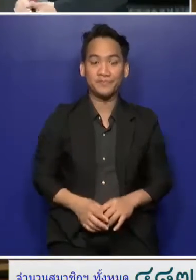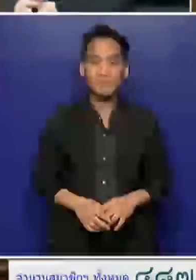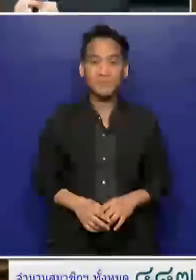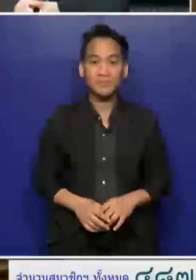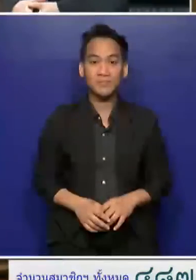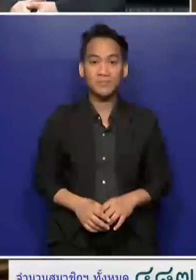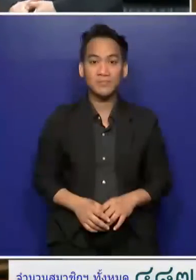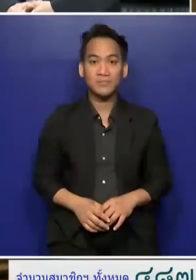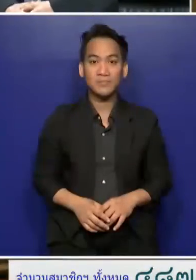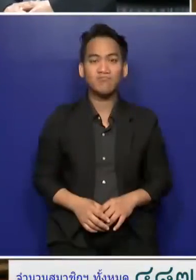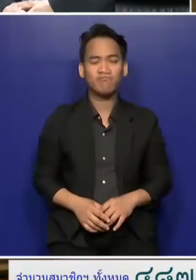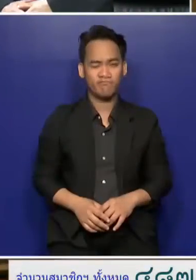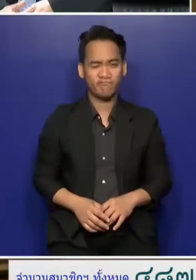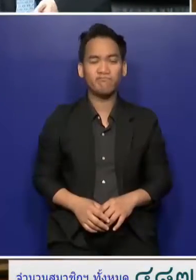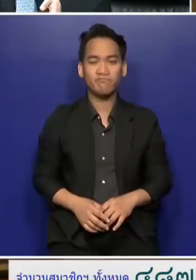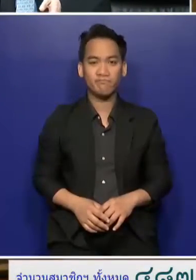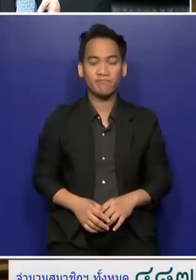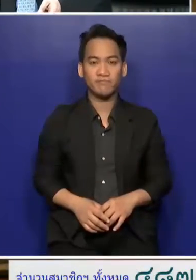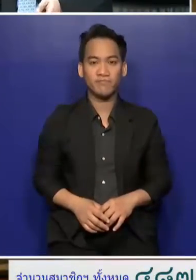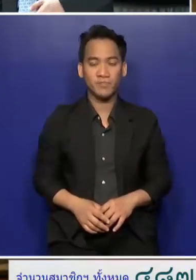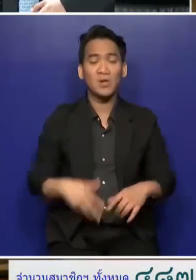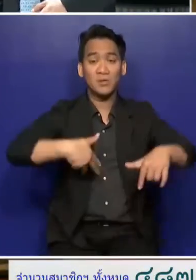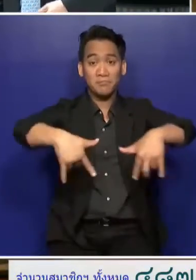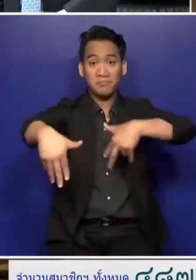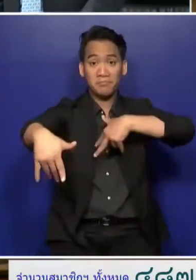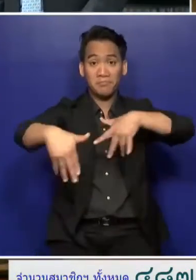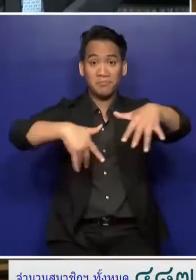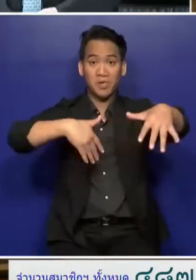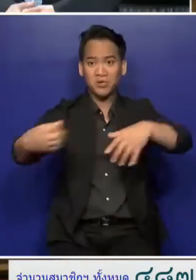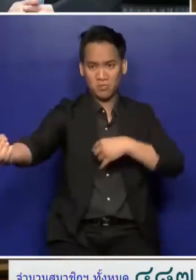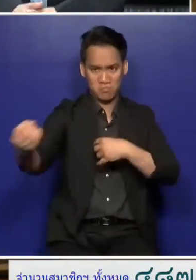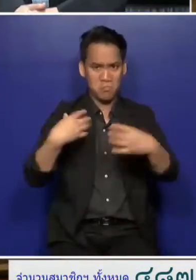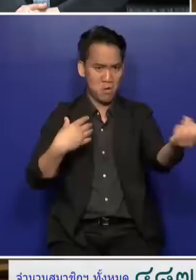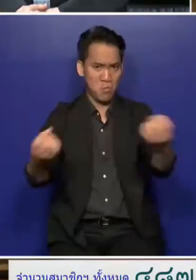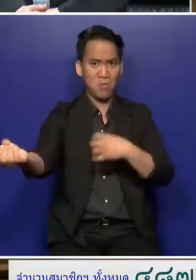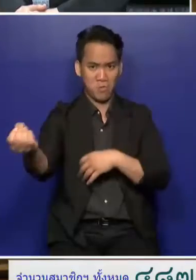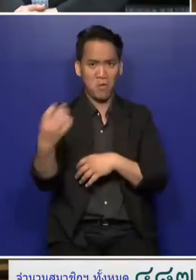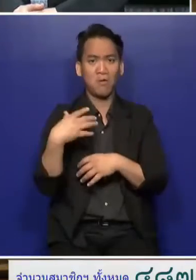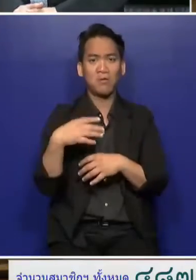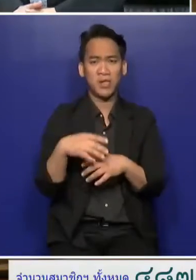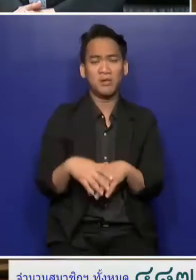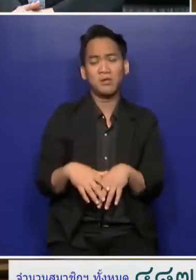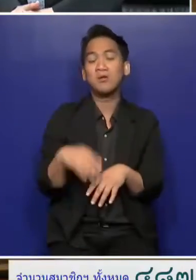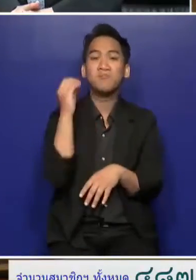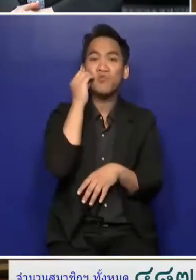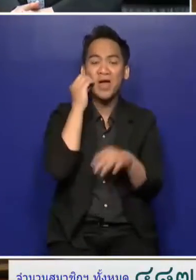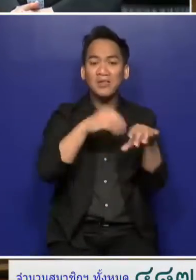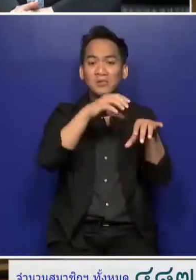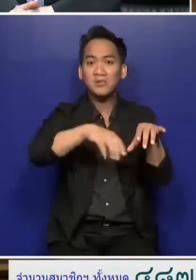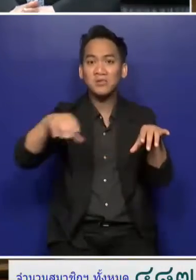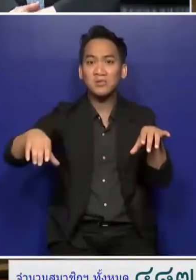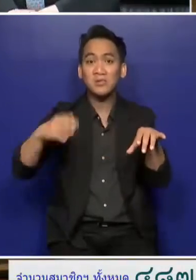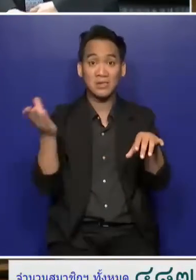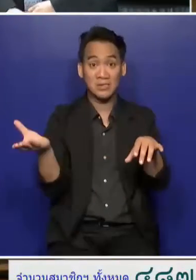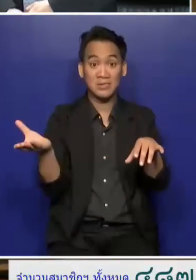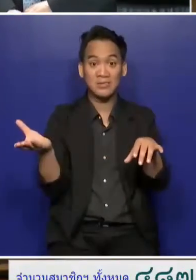ท่านประธานที่เคารพครับผมได้รับการร้องเรียนจากประชาชนในหมู่บ้านเขานมน